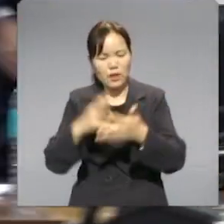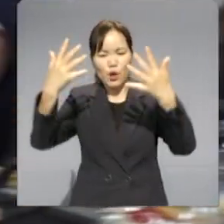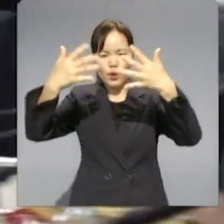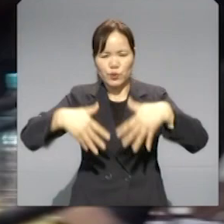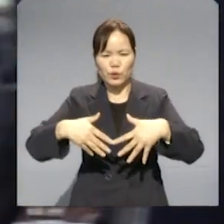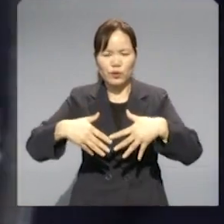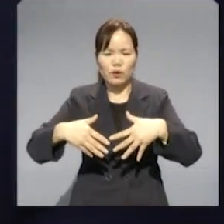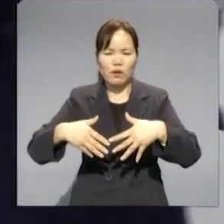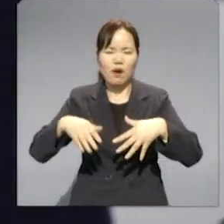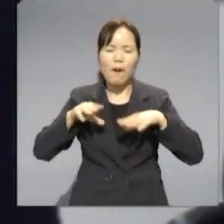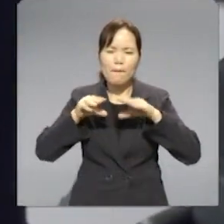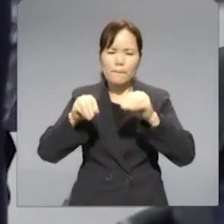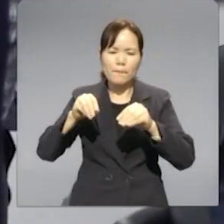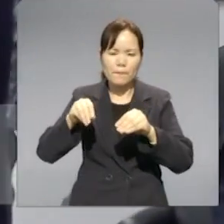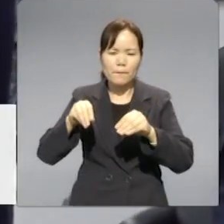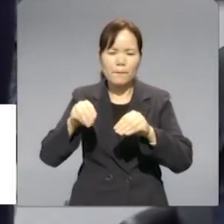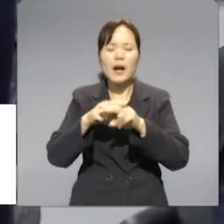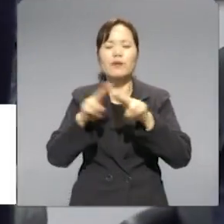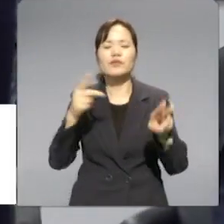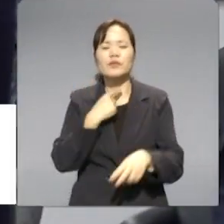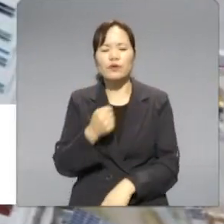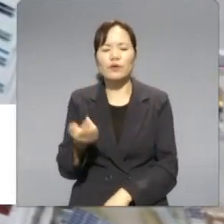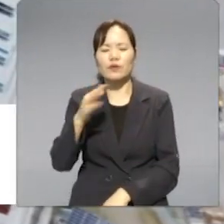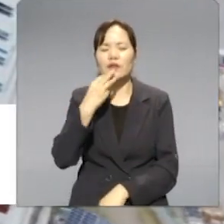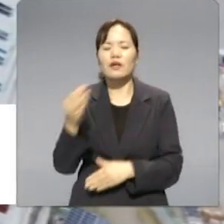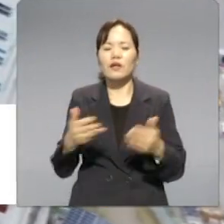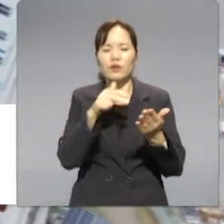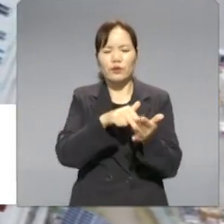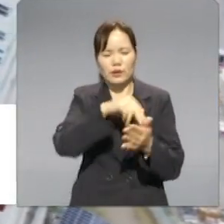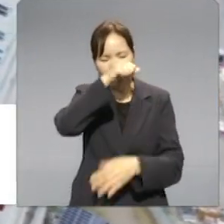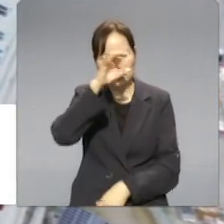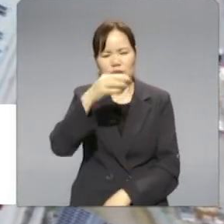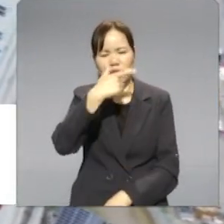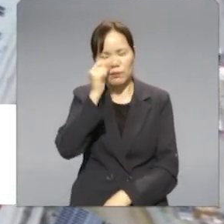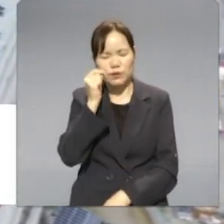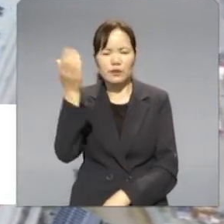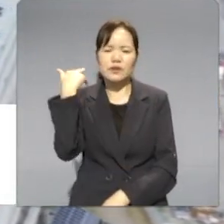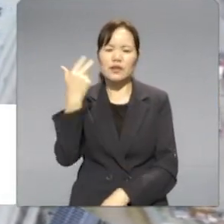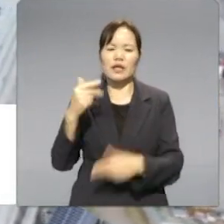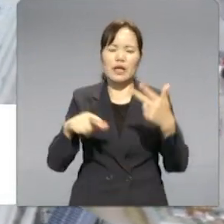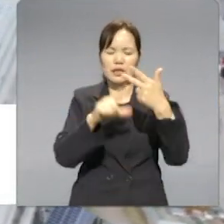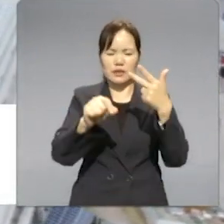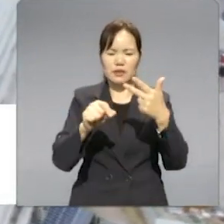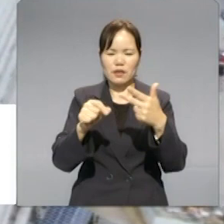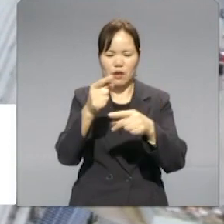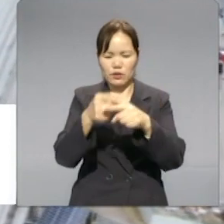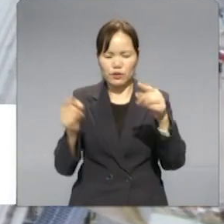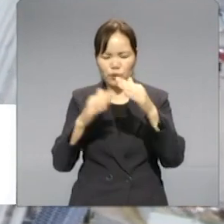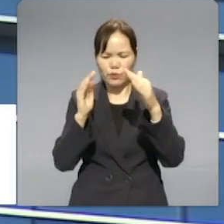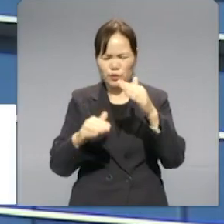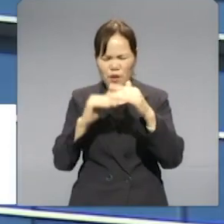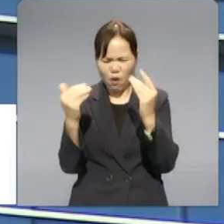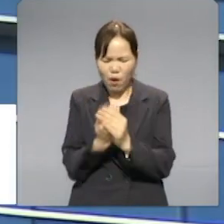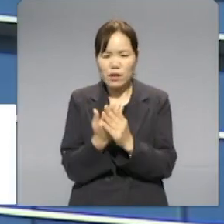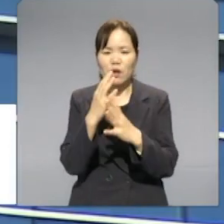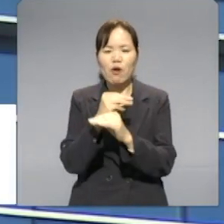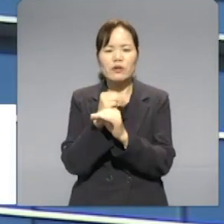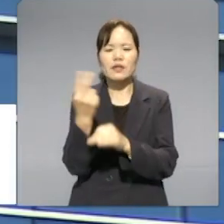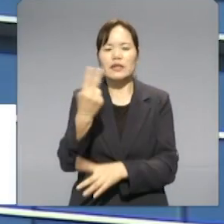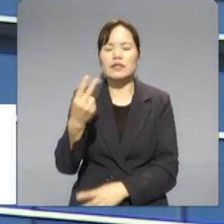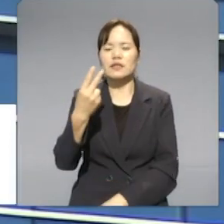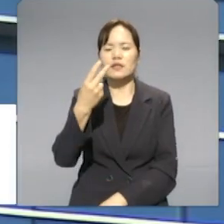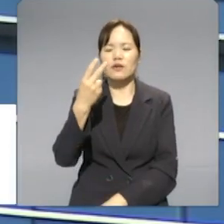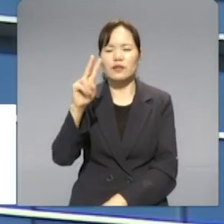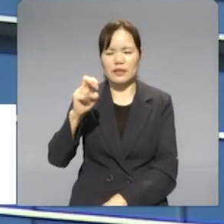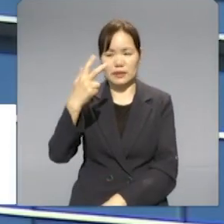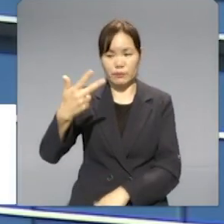철회했습니다 하지만 경기도는 예산 부족을 이유로 지난 7월 준공영제 완료 시기를 2년 늦춘 2027년까지